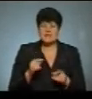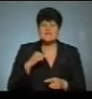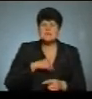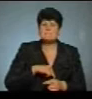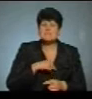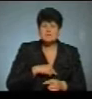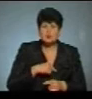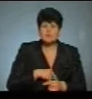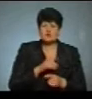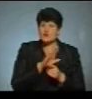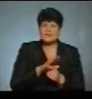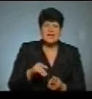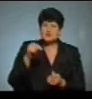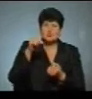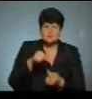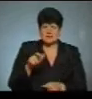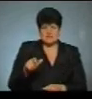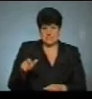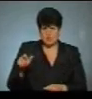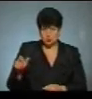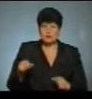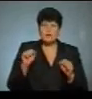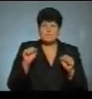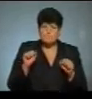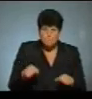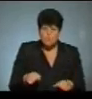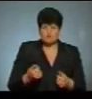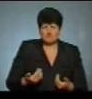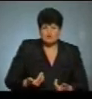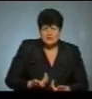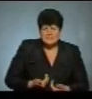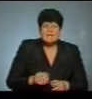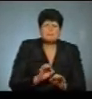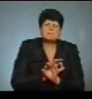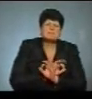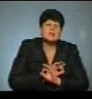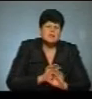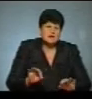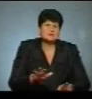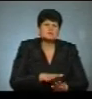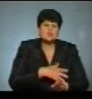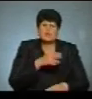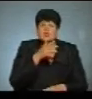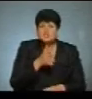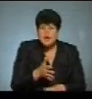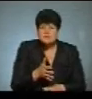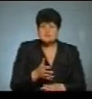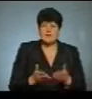психологічно несумісні люди, вони можуть жити дуже прекрасно тривалий час, але їм